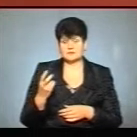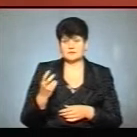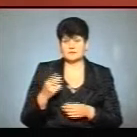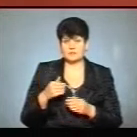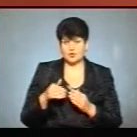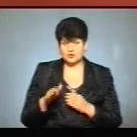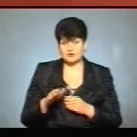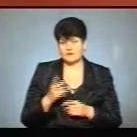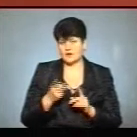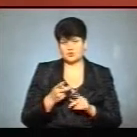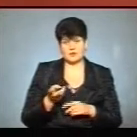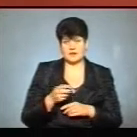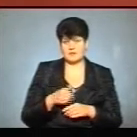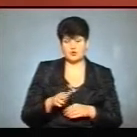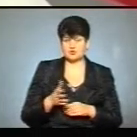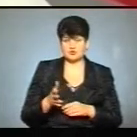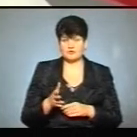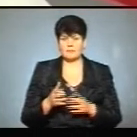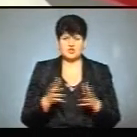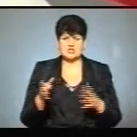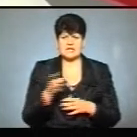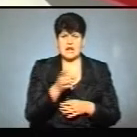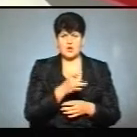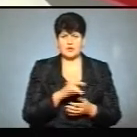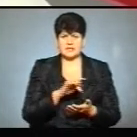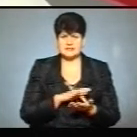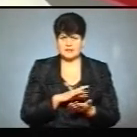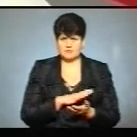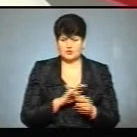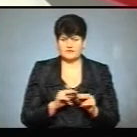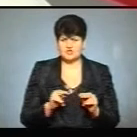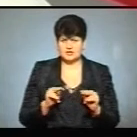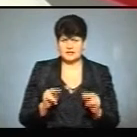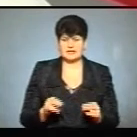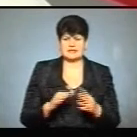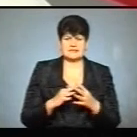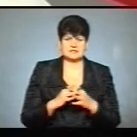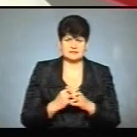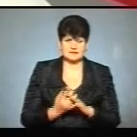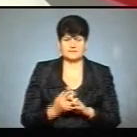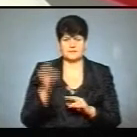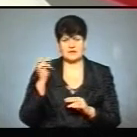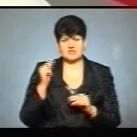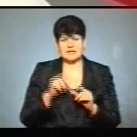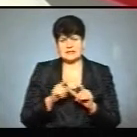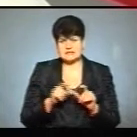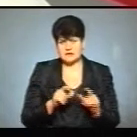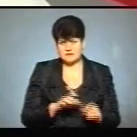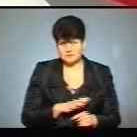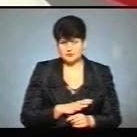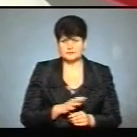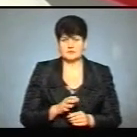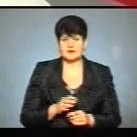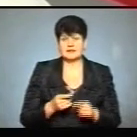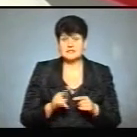Лише 2? Так. Тому більше з районних центрів були вчителі, з сільських навчальних закладів.